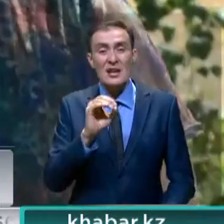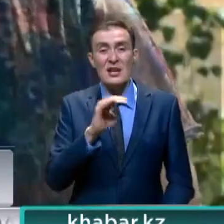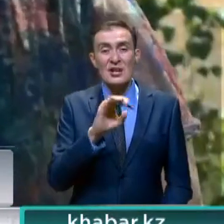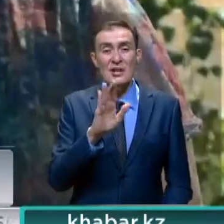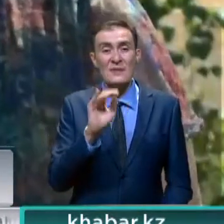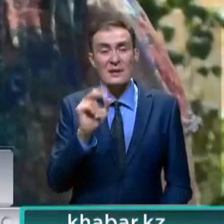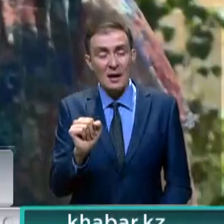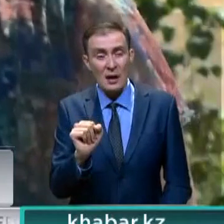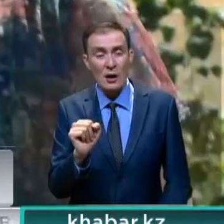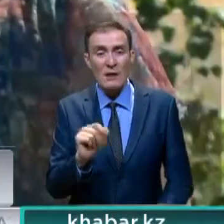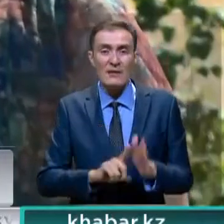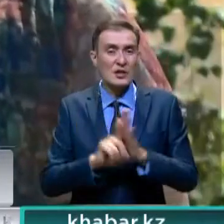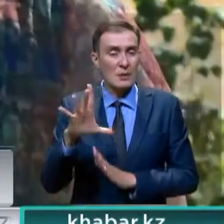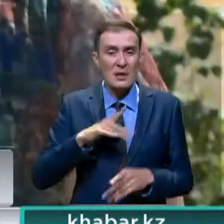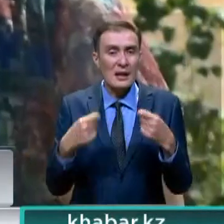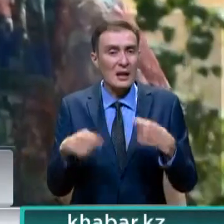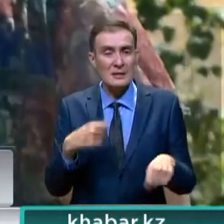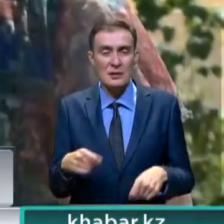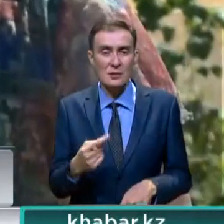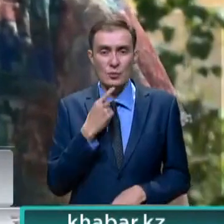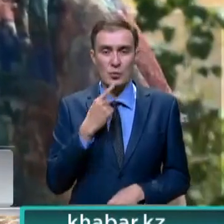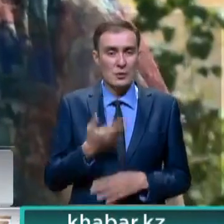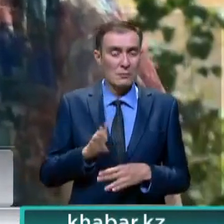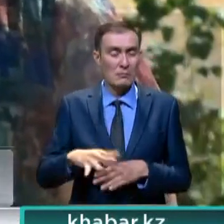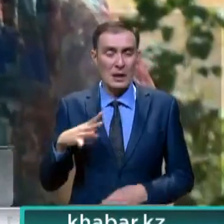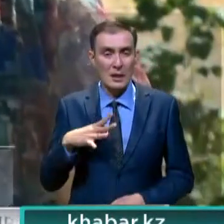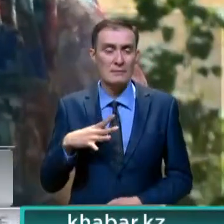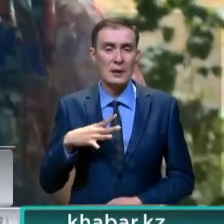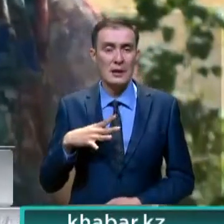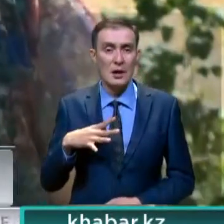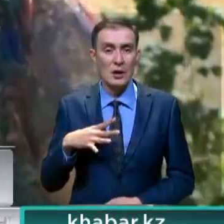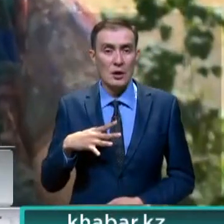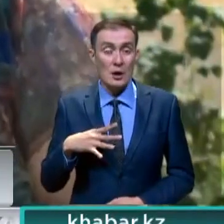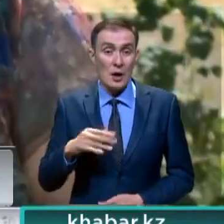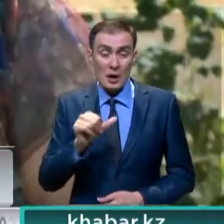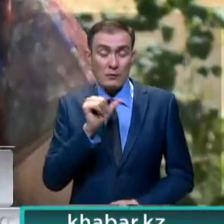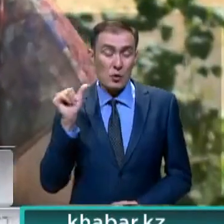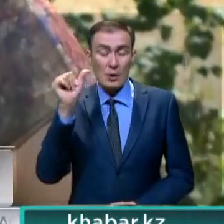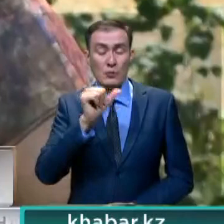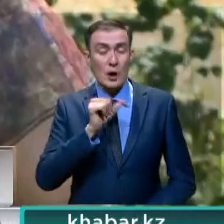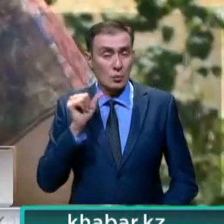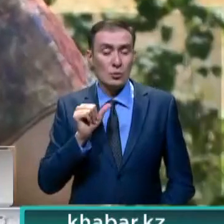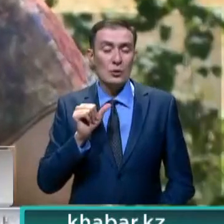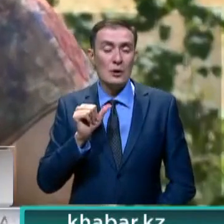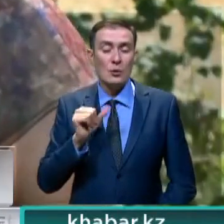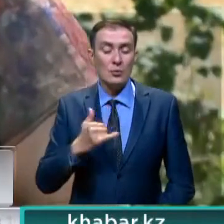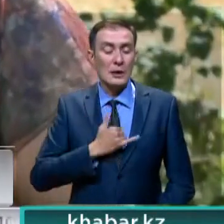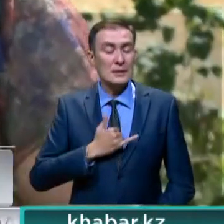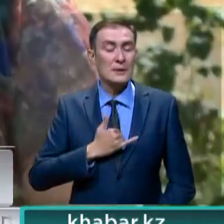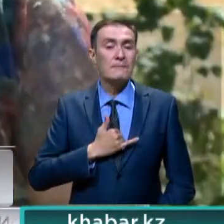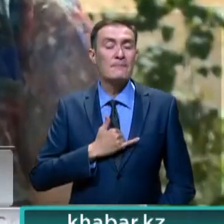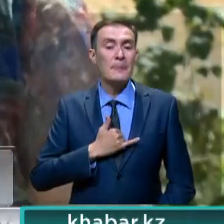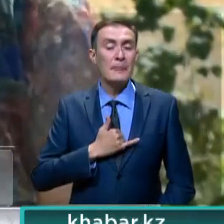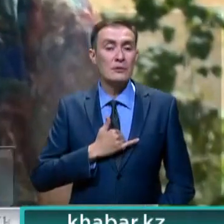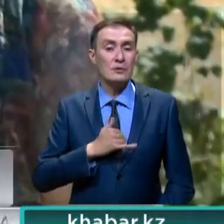первые годы очень была реализация немного трудновато было. Но что-то в прошлом году, с прошлого года у нас